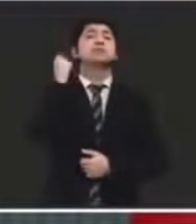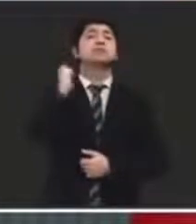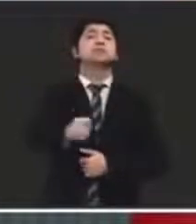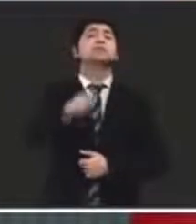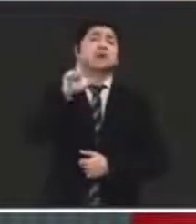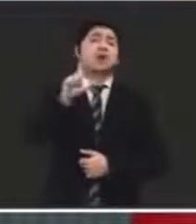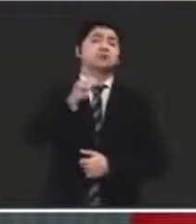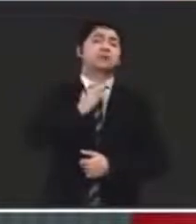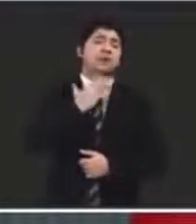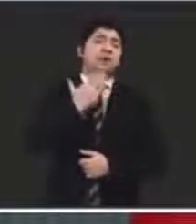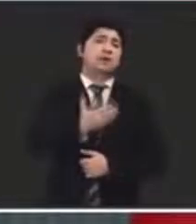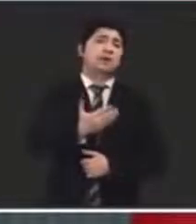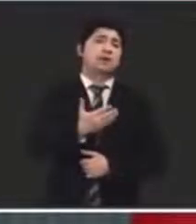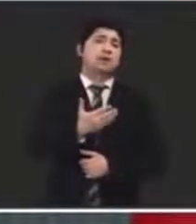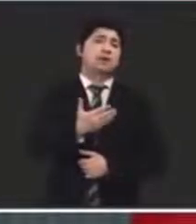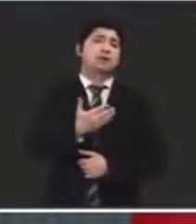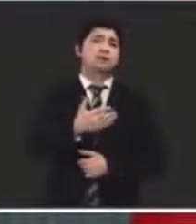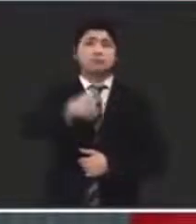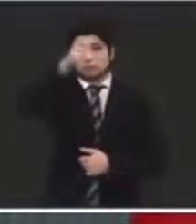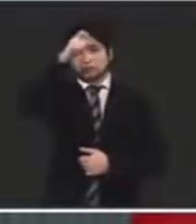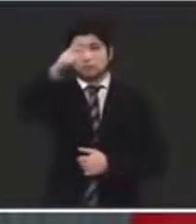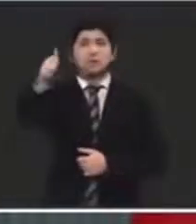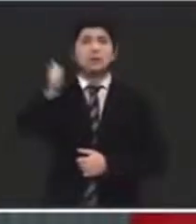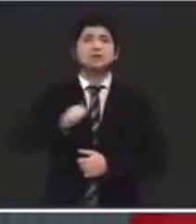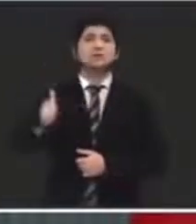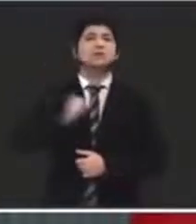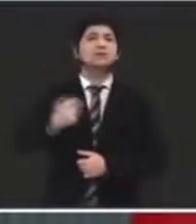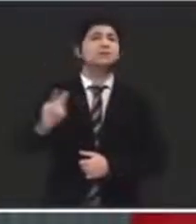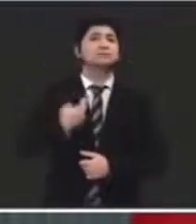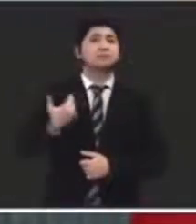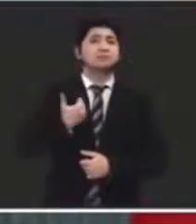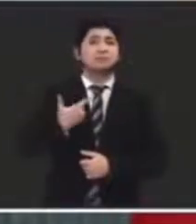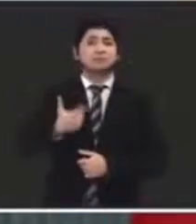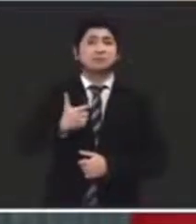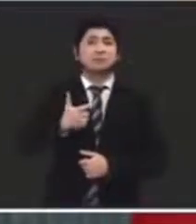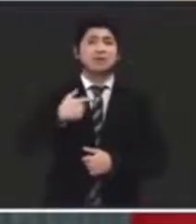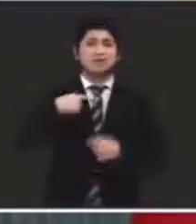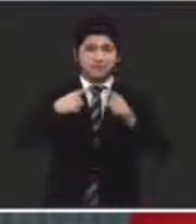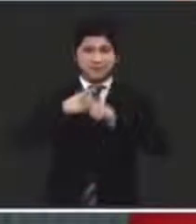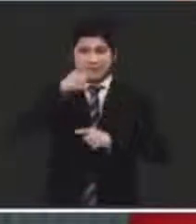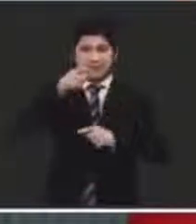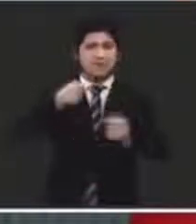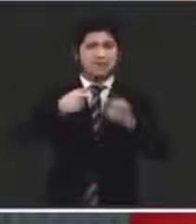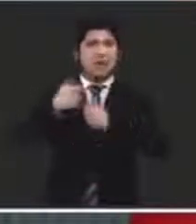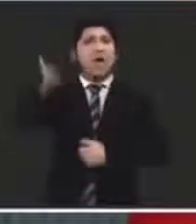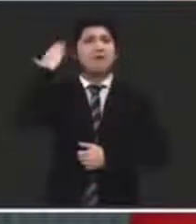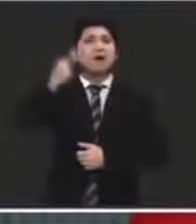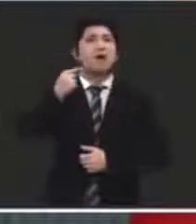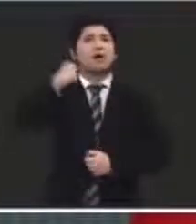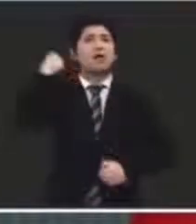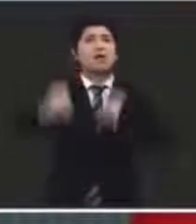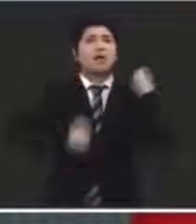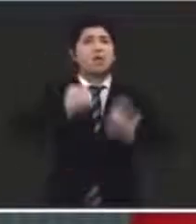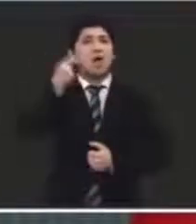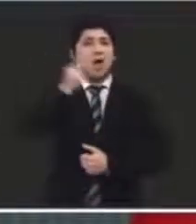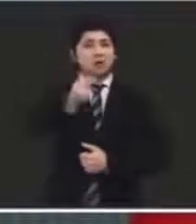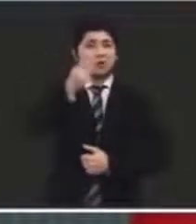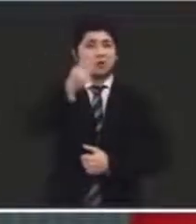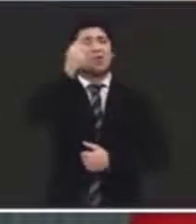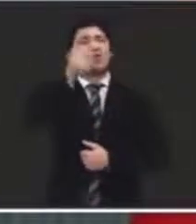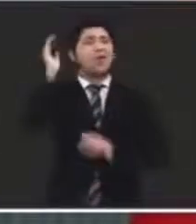kalacaktır Türk askerinin süngüsünün önünden kaçtığı günleri unutturmaya